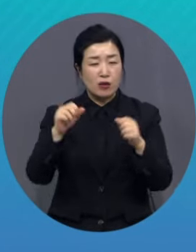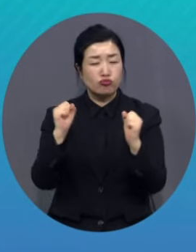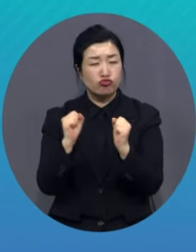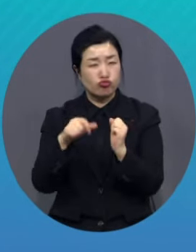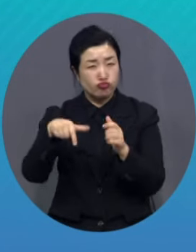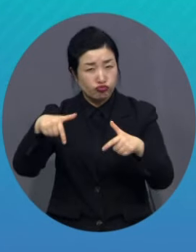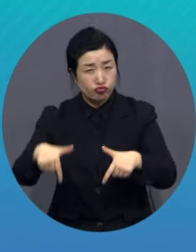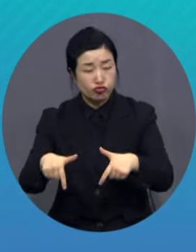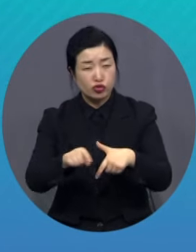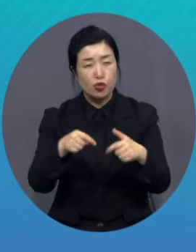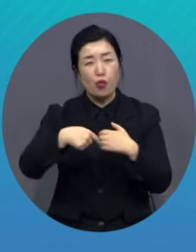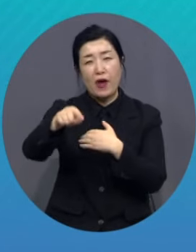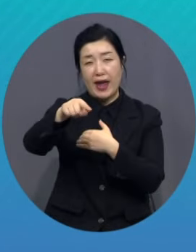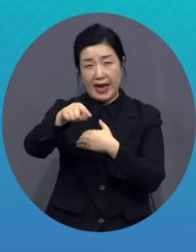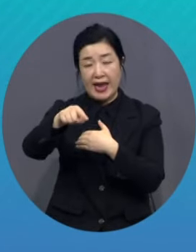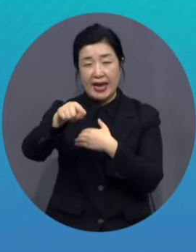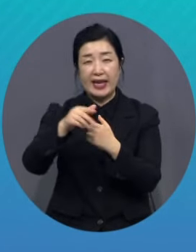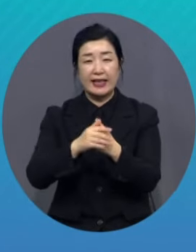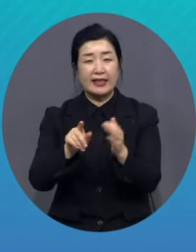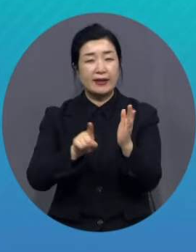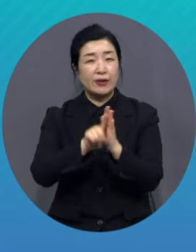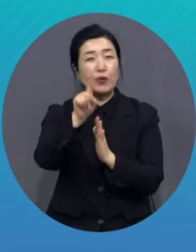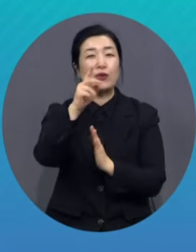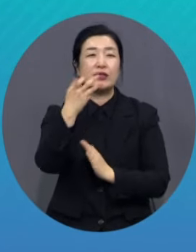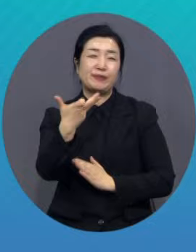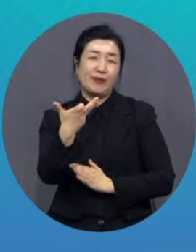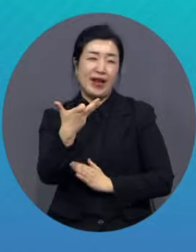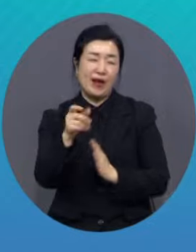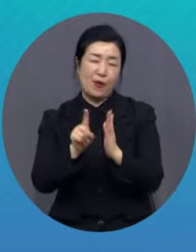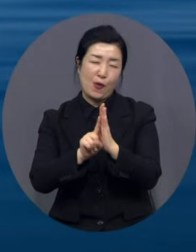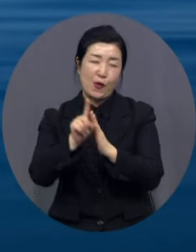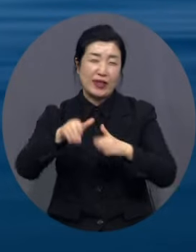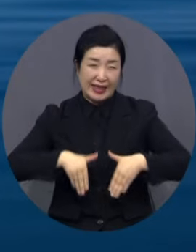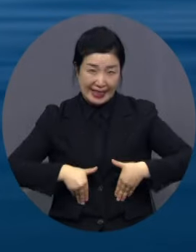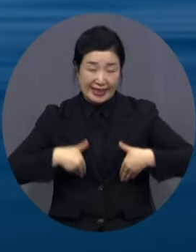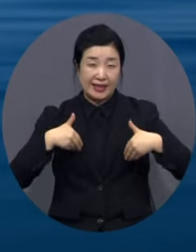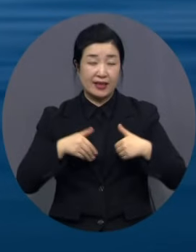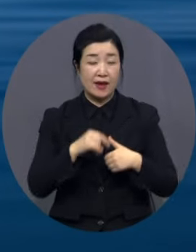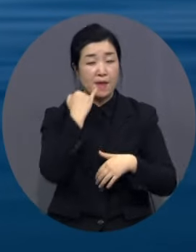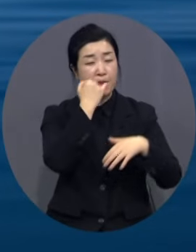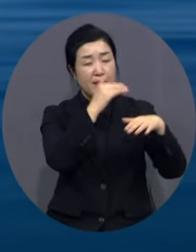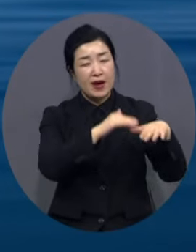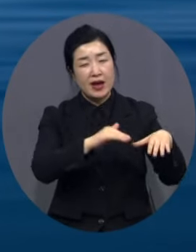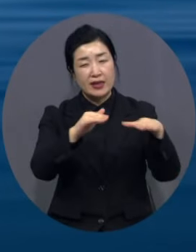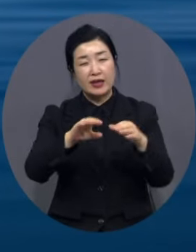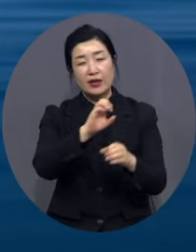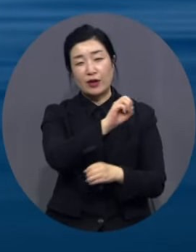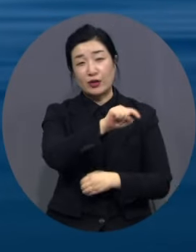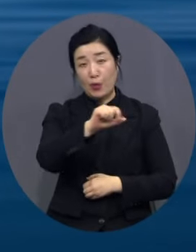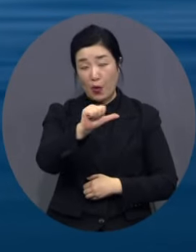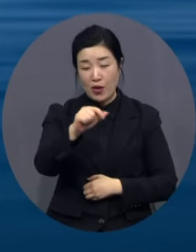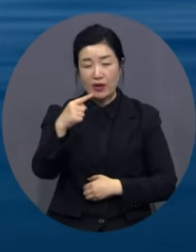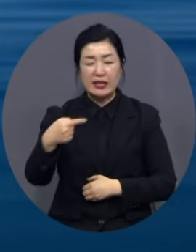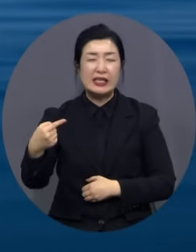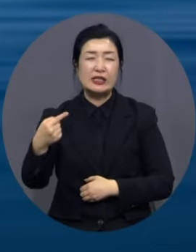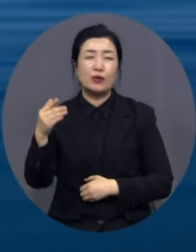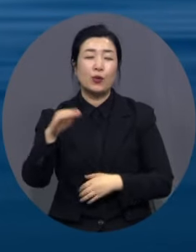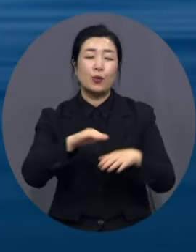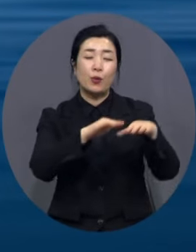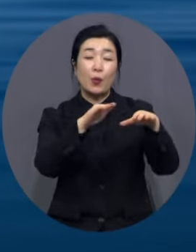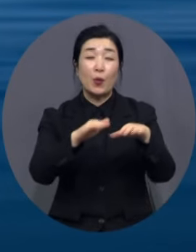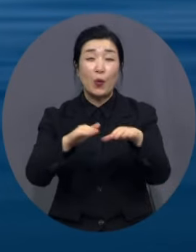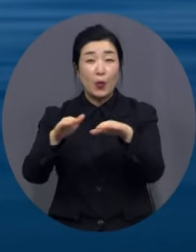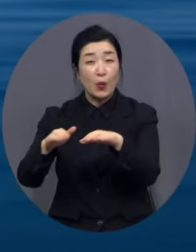17도 그 밖에 대부분 지역에서는 18도까지 오르겠습니다 바다의 물결은 0.5에서 1m 내외로 잔잔해서